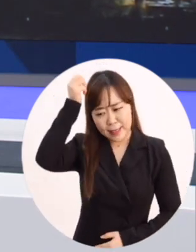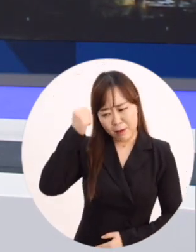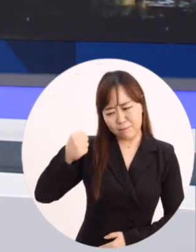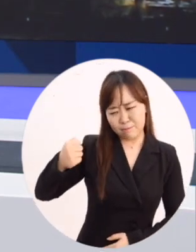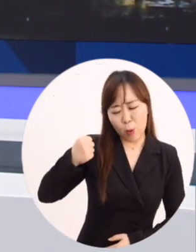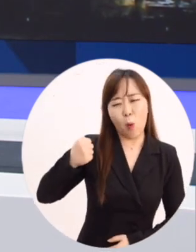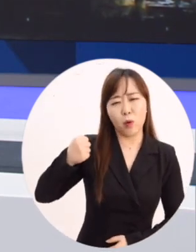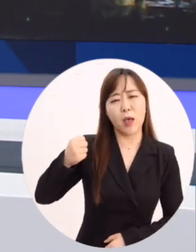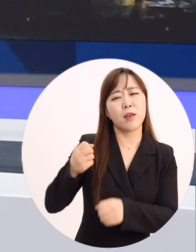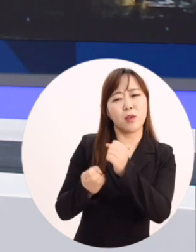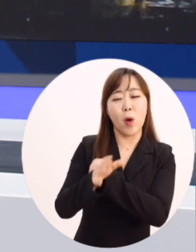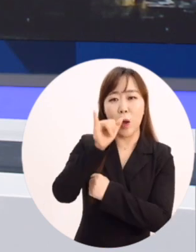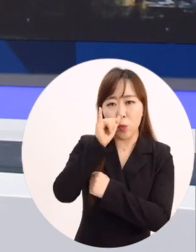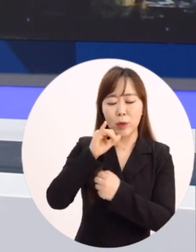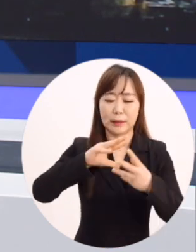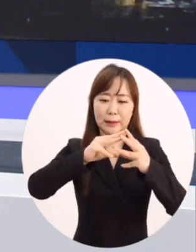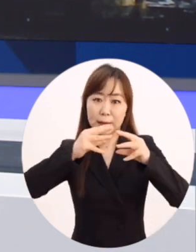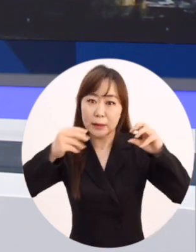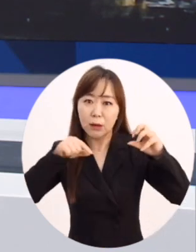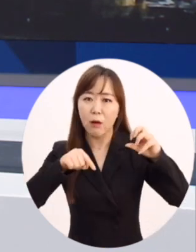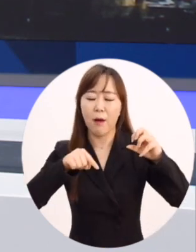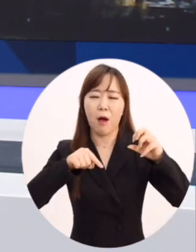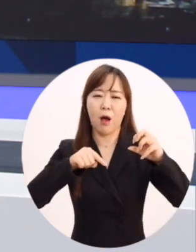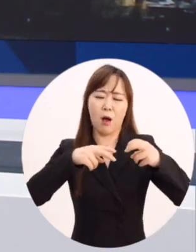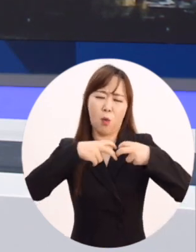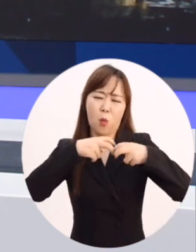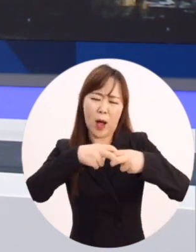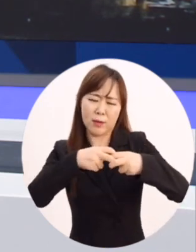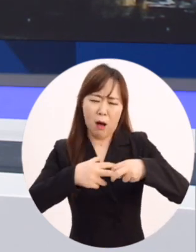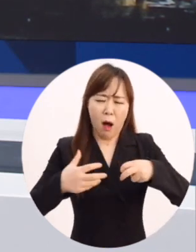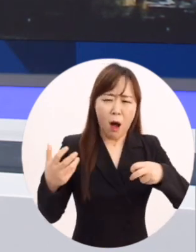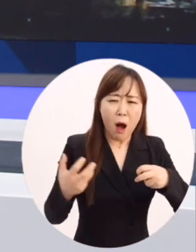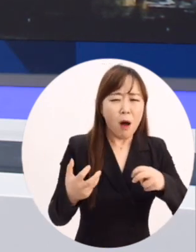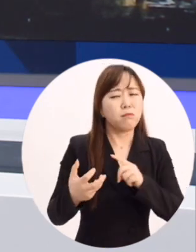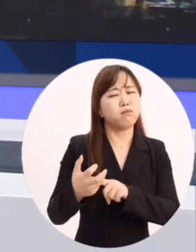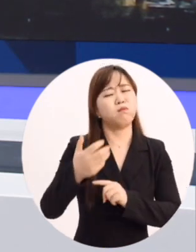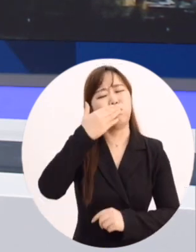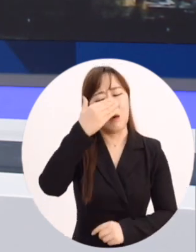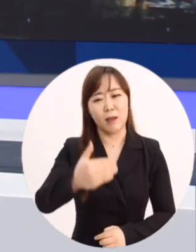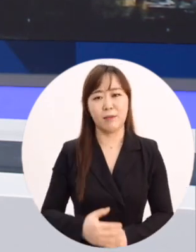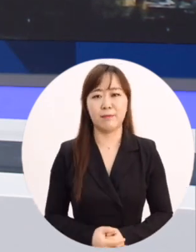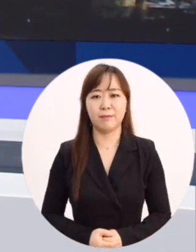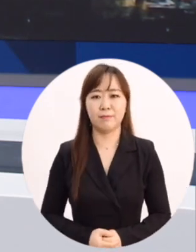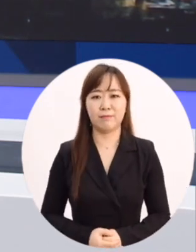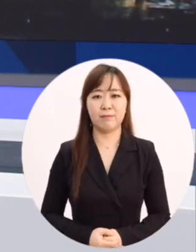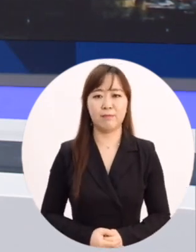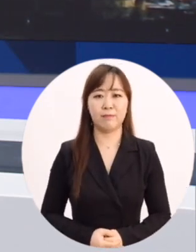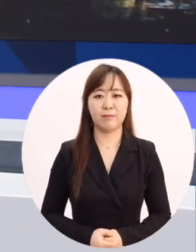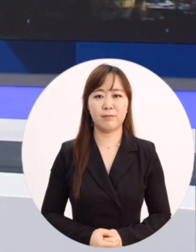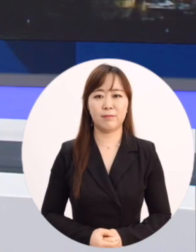기억력에 영향을 미치고 근육, 관절 통증 등의 증상을 유발할 수 있습니다.